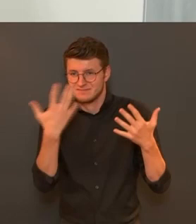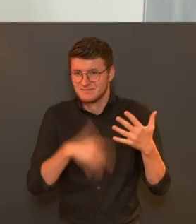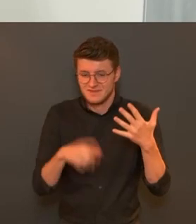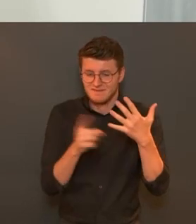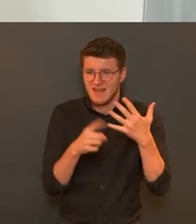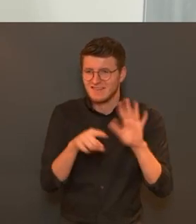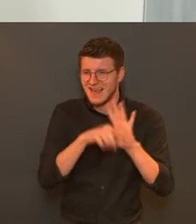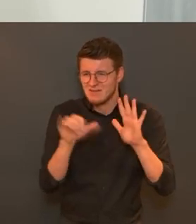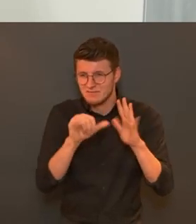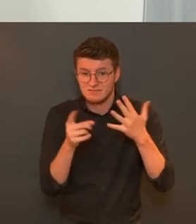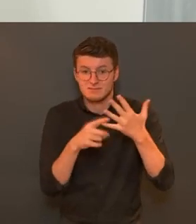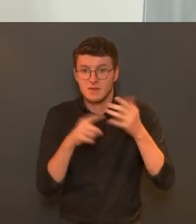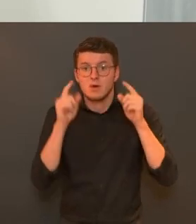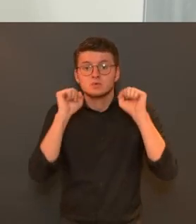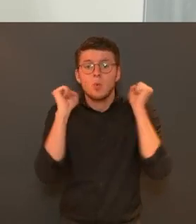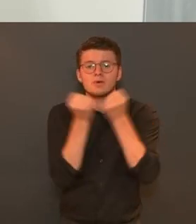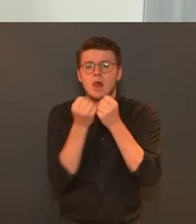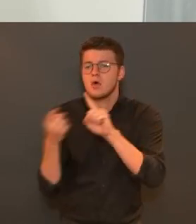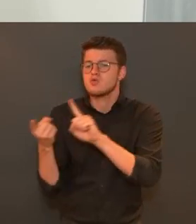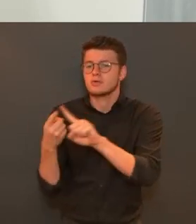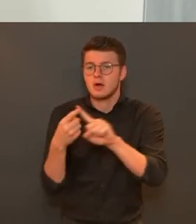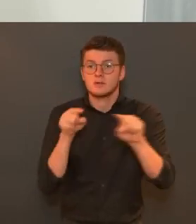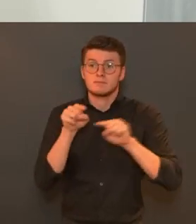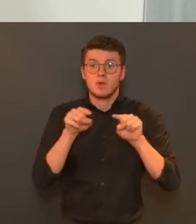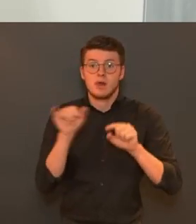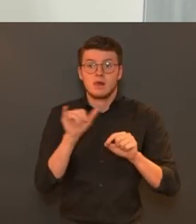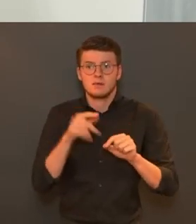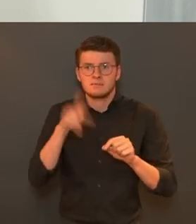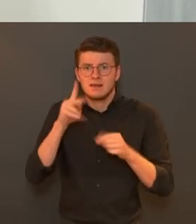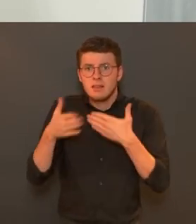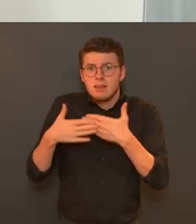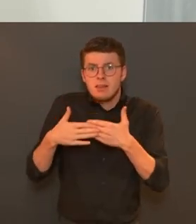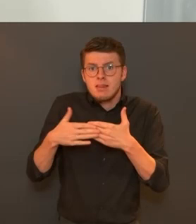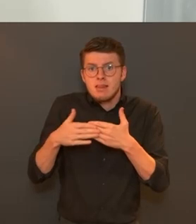d'or concerne nos contacts sociaux, c'est-à-dire les contacts rapprochés.